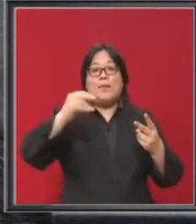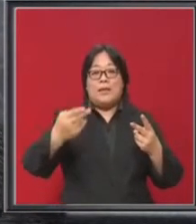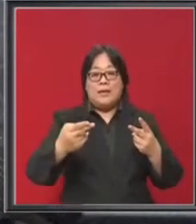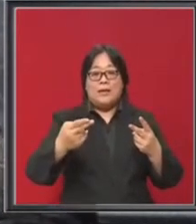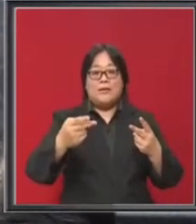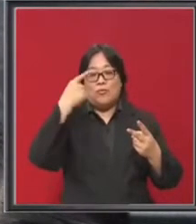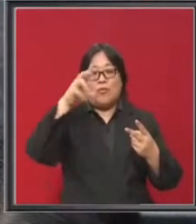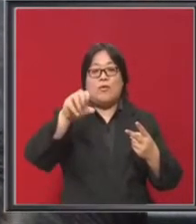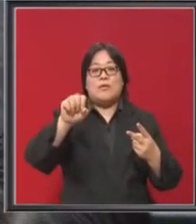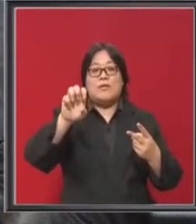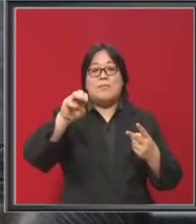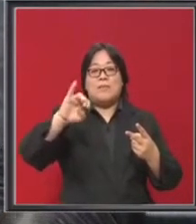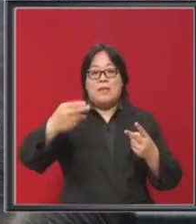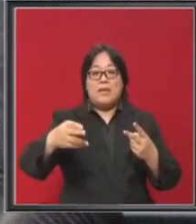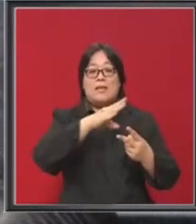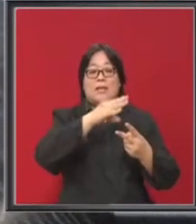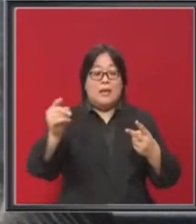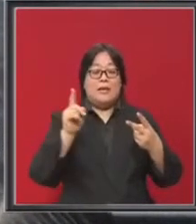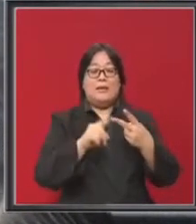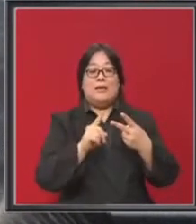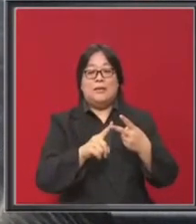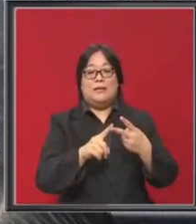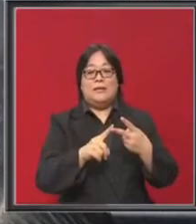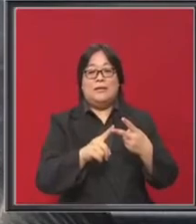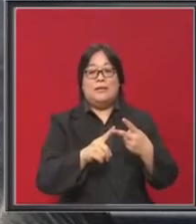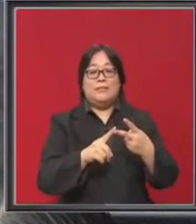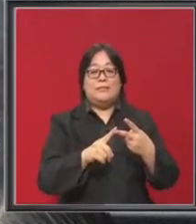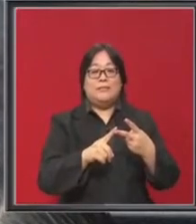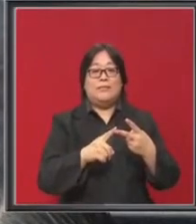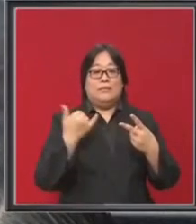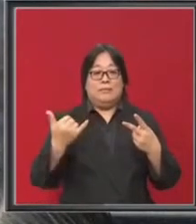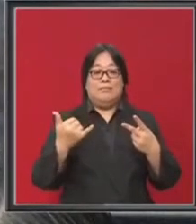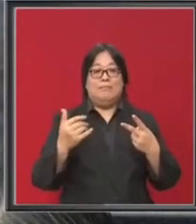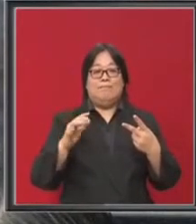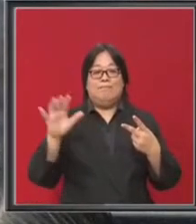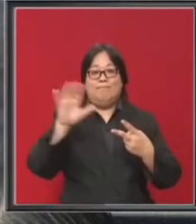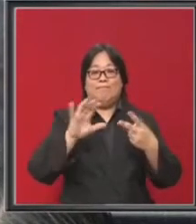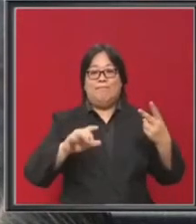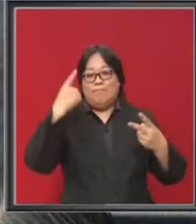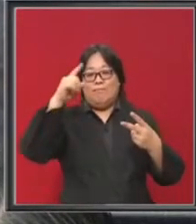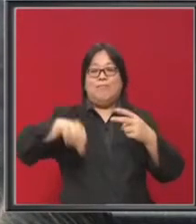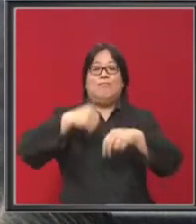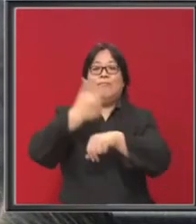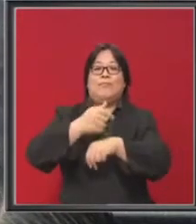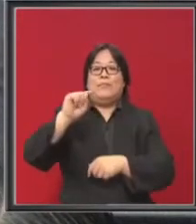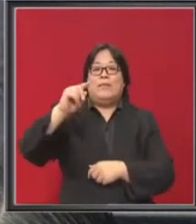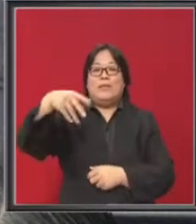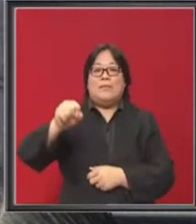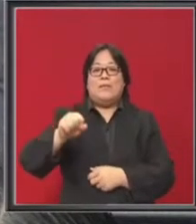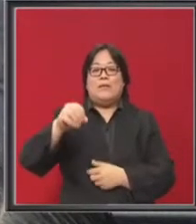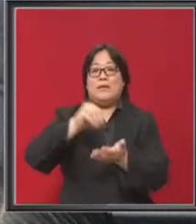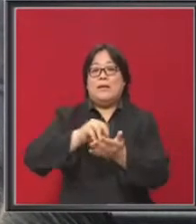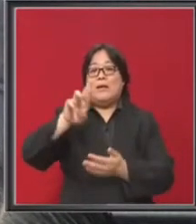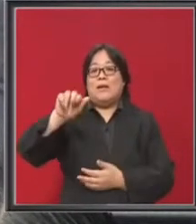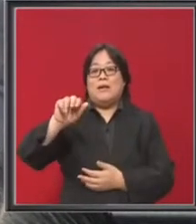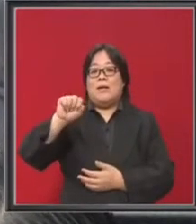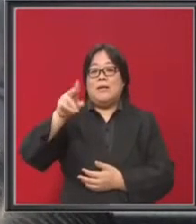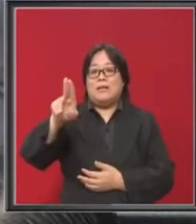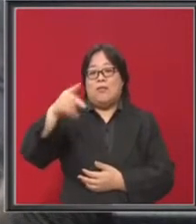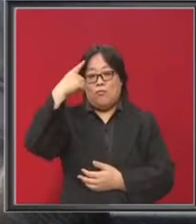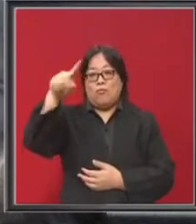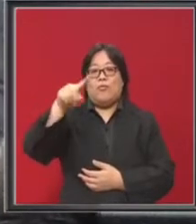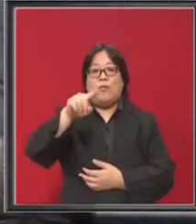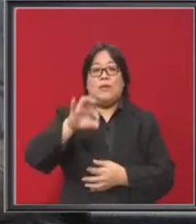etik bagi lsmw dan satu lagi kita sedang dalam rangka untuk membenahi Tab di Rasau bagi